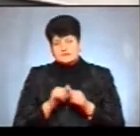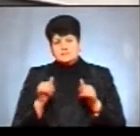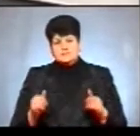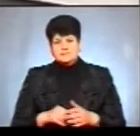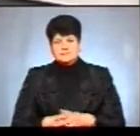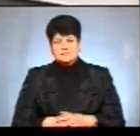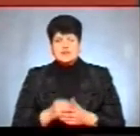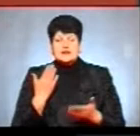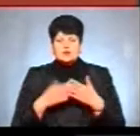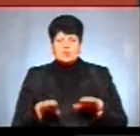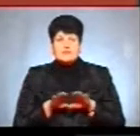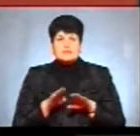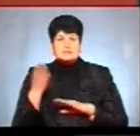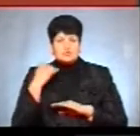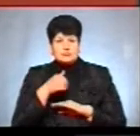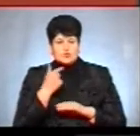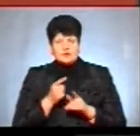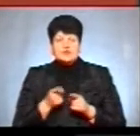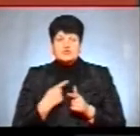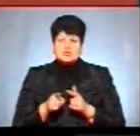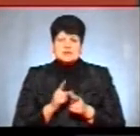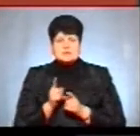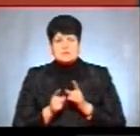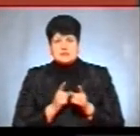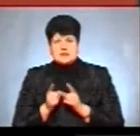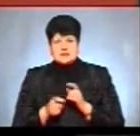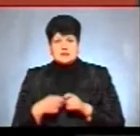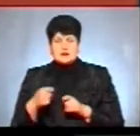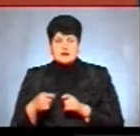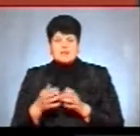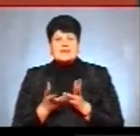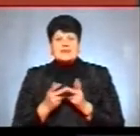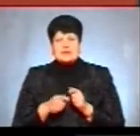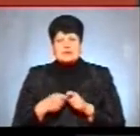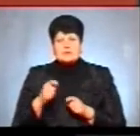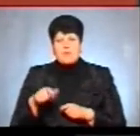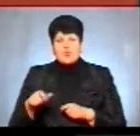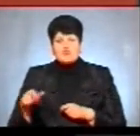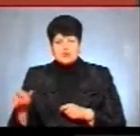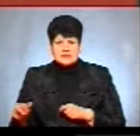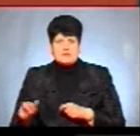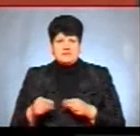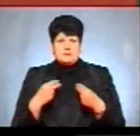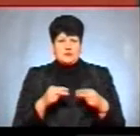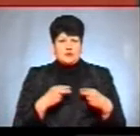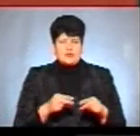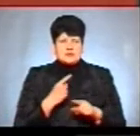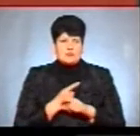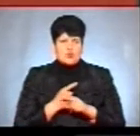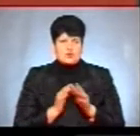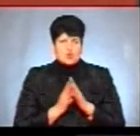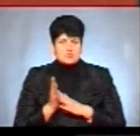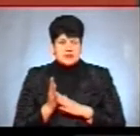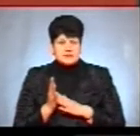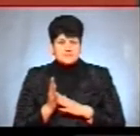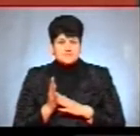Якщо порівняти з минулим роком, то чи змінилась кількість правопорушників, які збували заборонені рослини? Ви